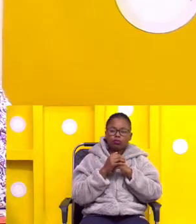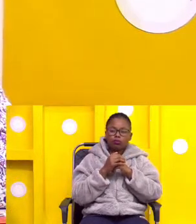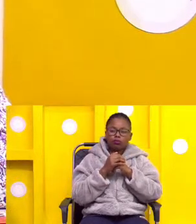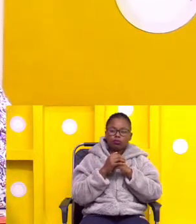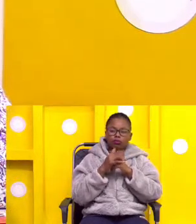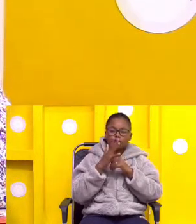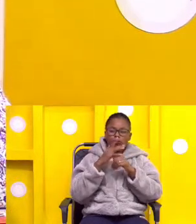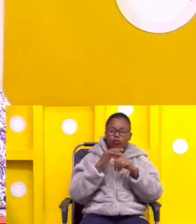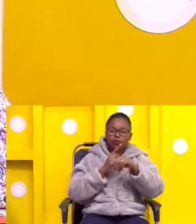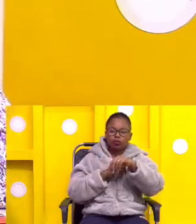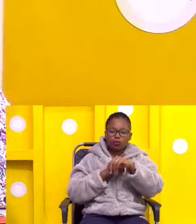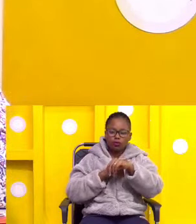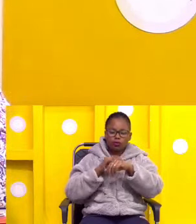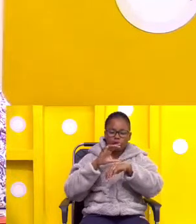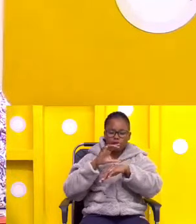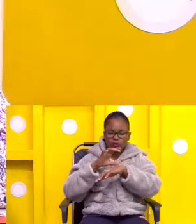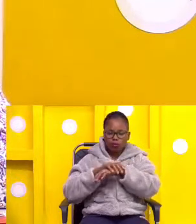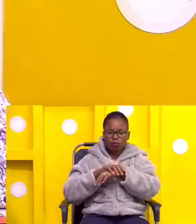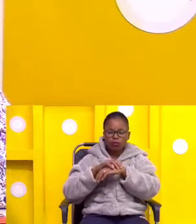Na rĩrĩa kwagĩa ũrugarĩ,